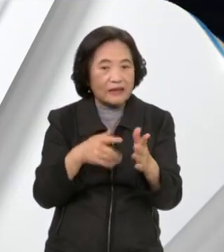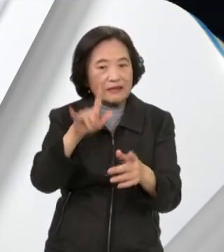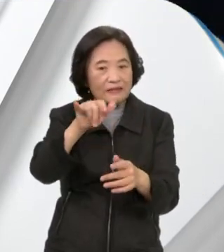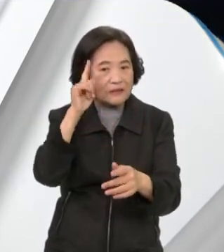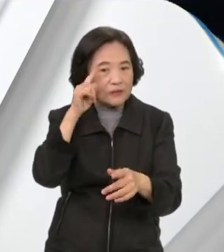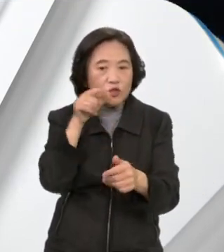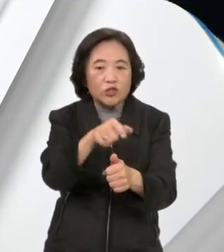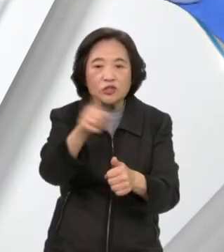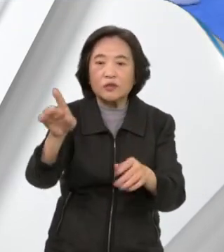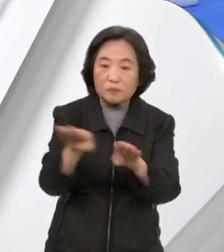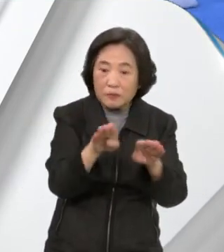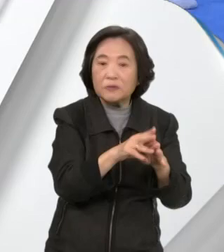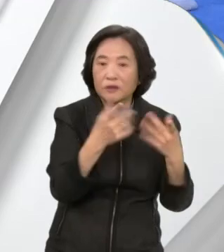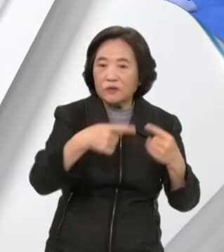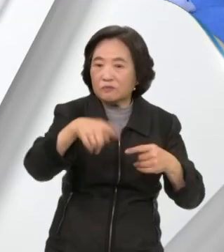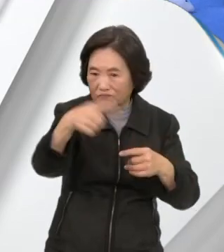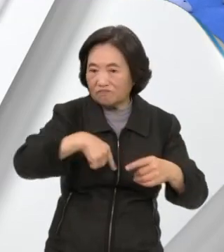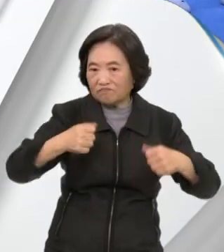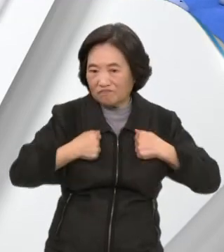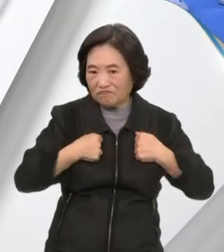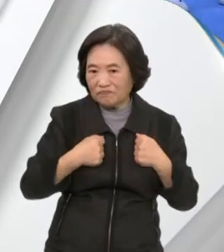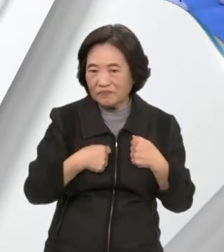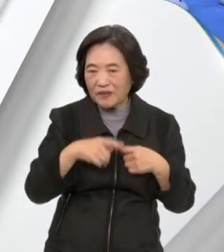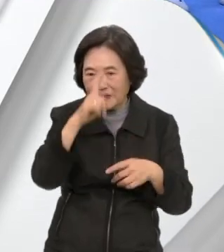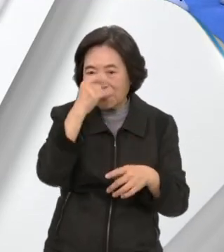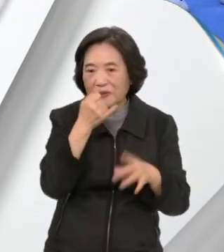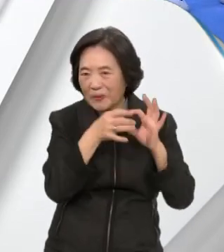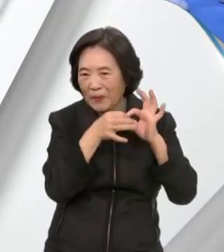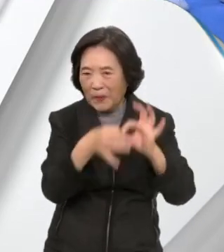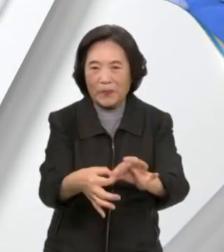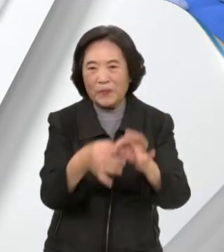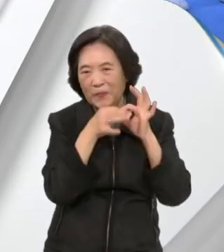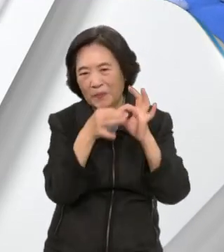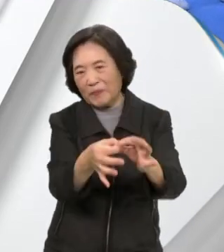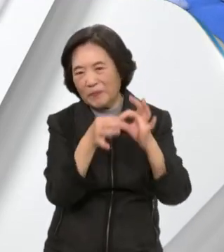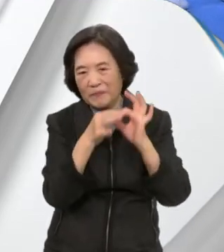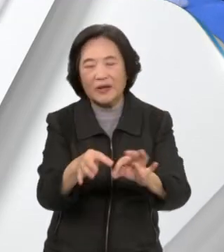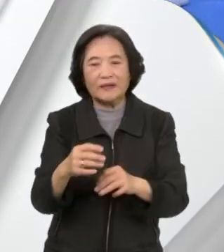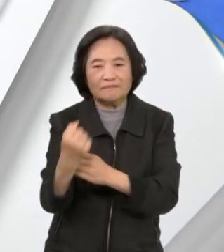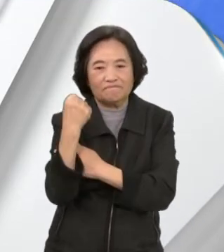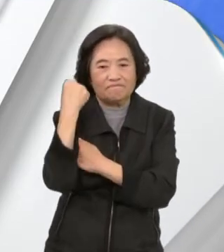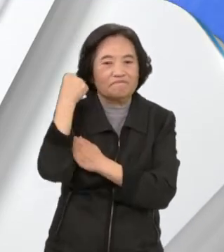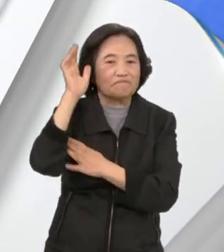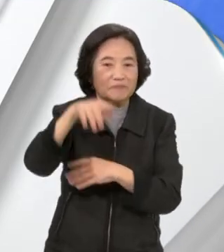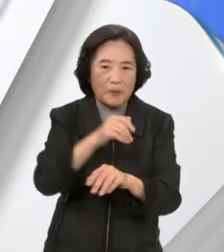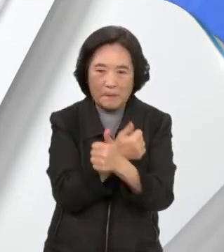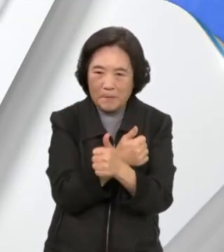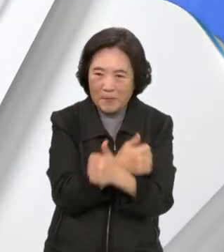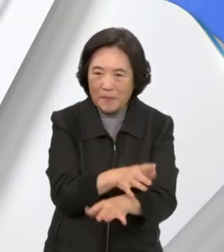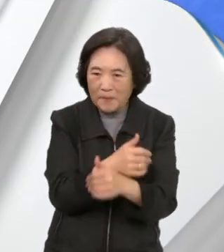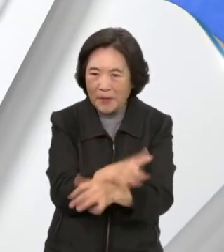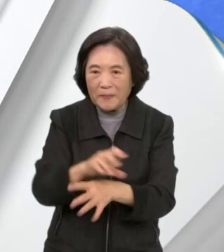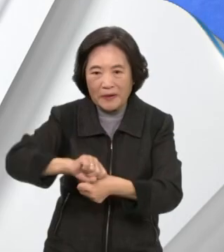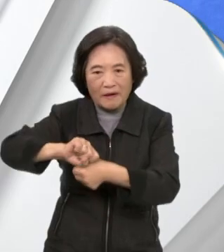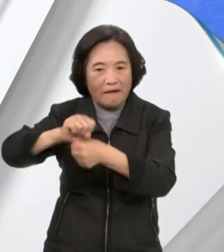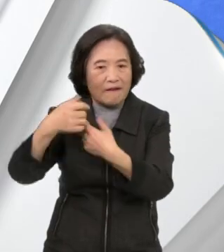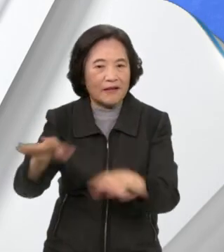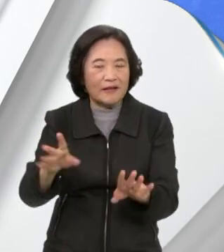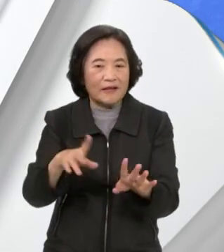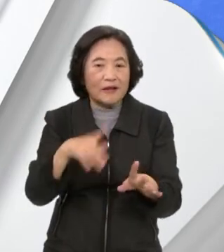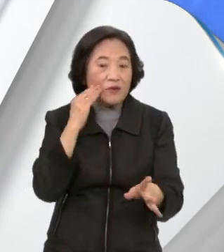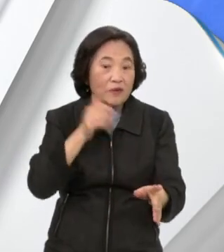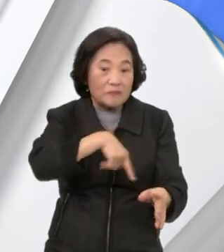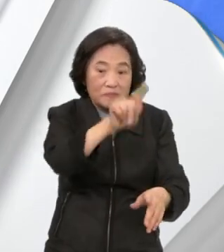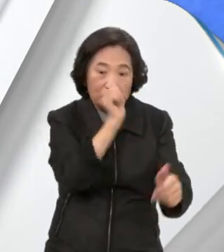还会要求两日要练习，希望经透过学习成长，使得累积更加多的经验。到比赛场上，为